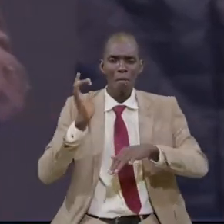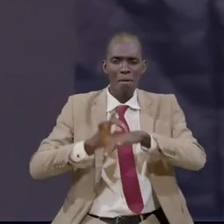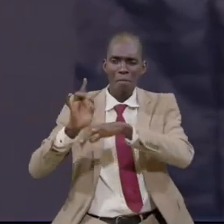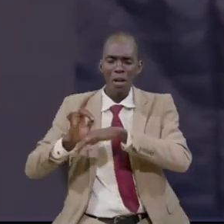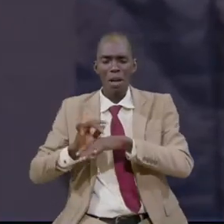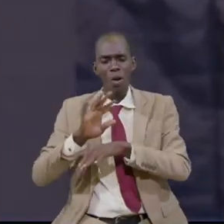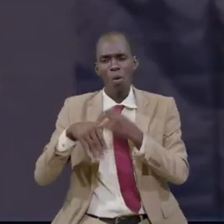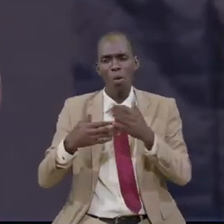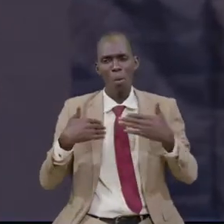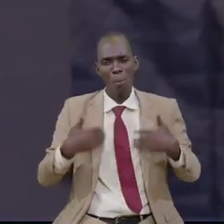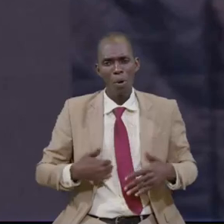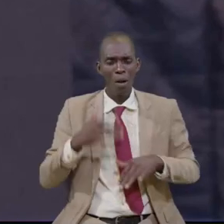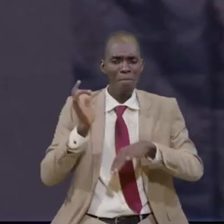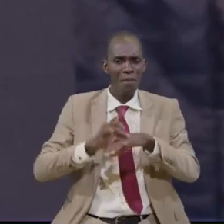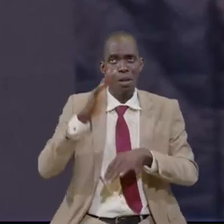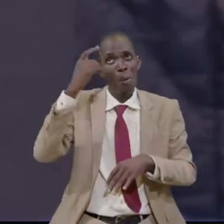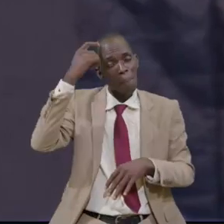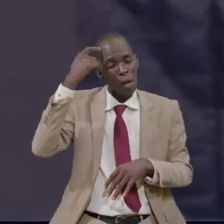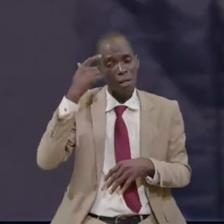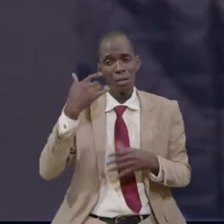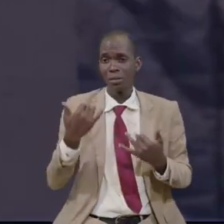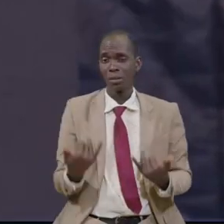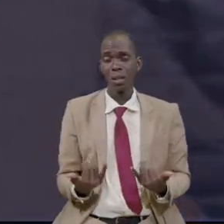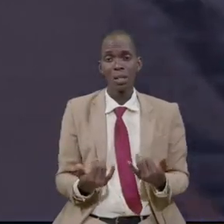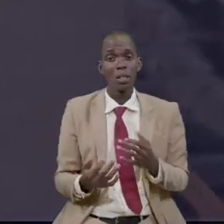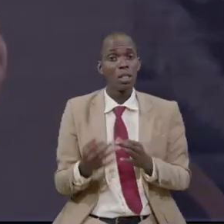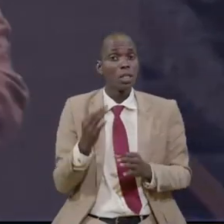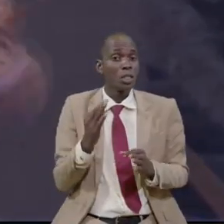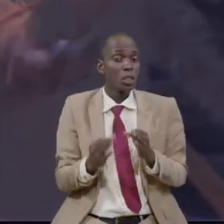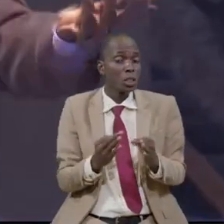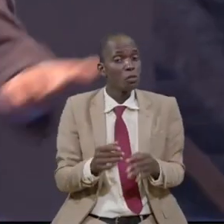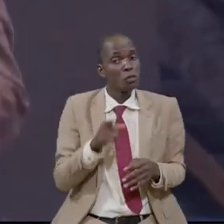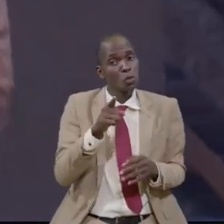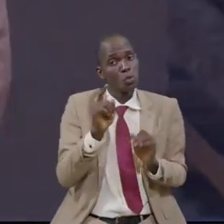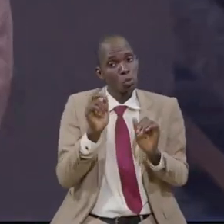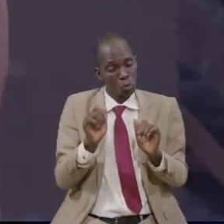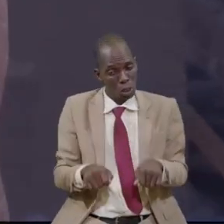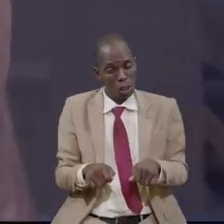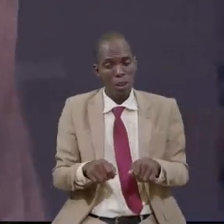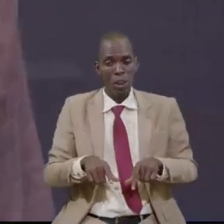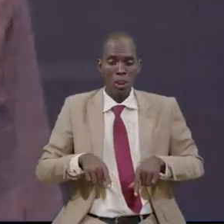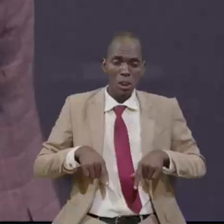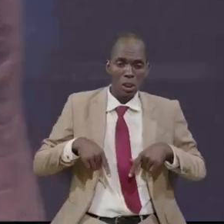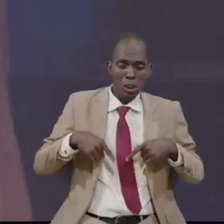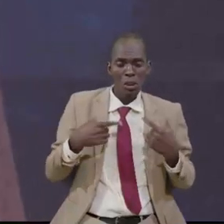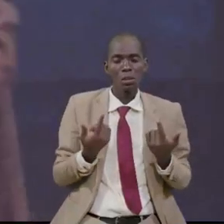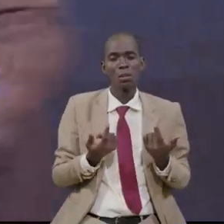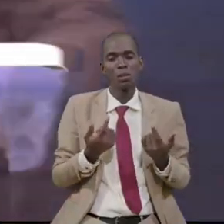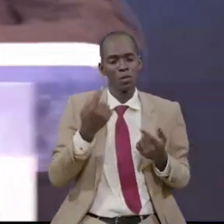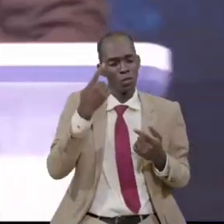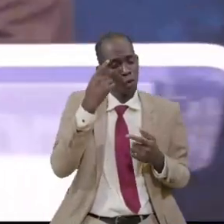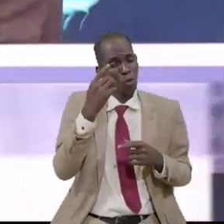Mais si nous allons prolonger votre vie d'un mois à 6 mois, donc nous devons appeler